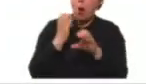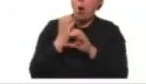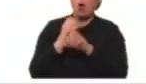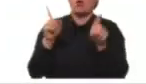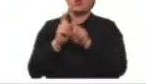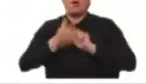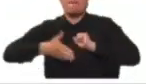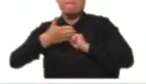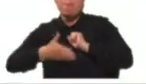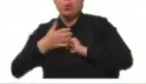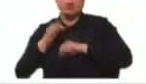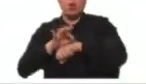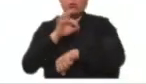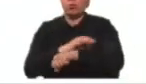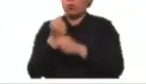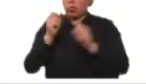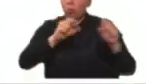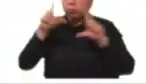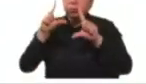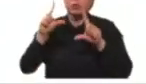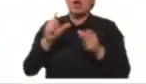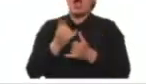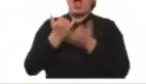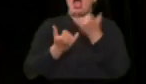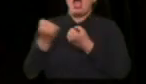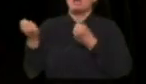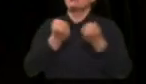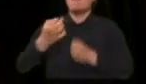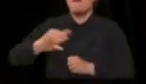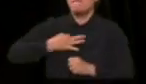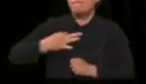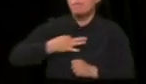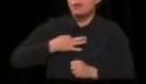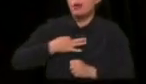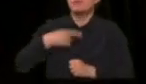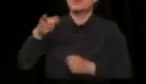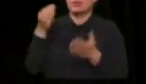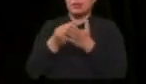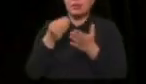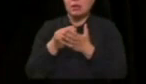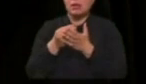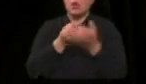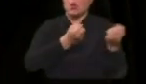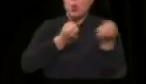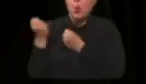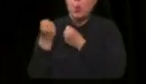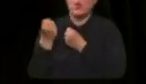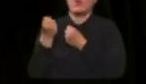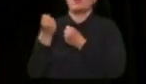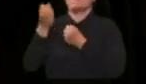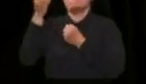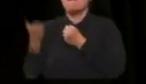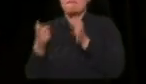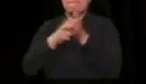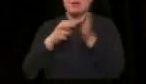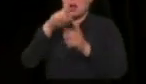też pociągokilometry. Natomiast jeśli chodzi o przewoźników komercyjnych, no to te stawki i koszty utrzymania, koszty leasingów, braki